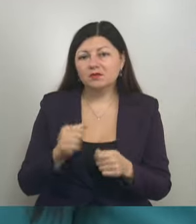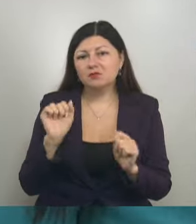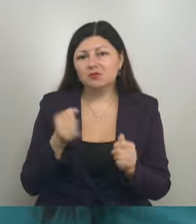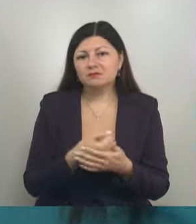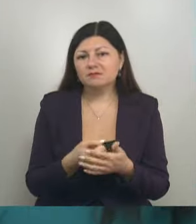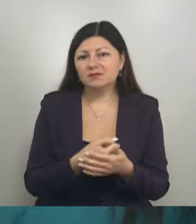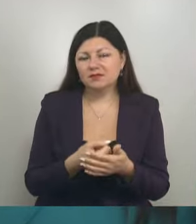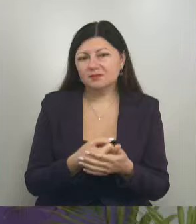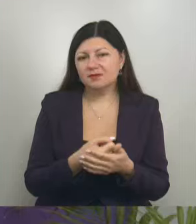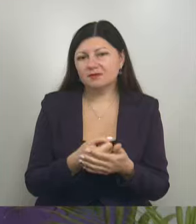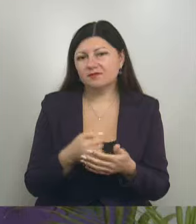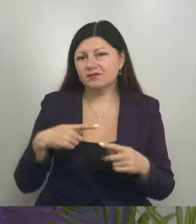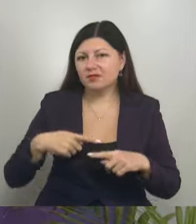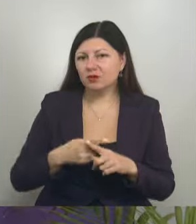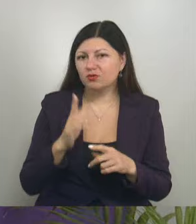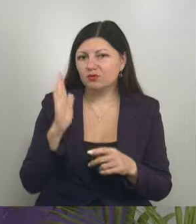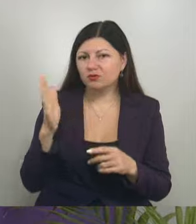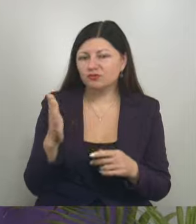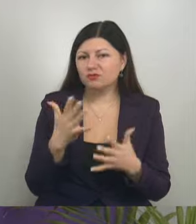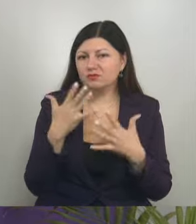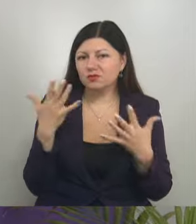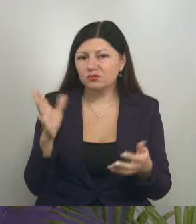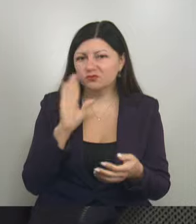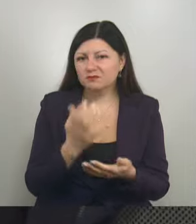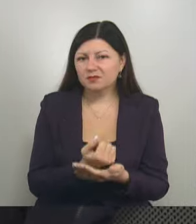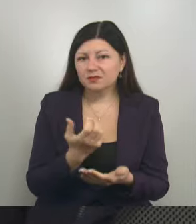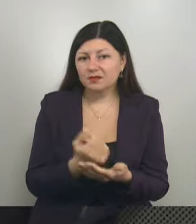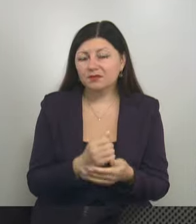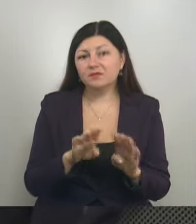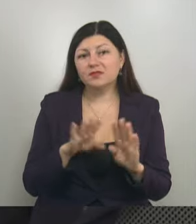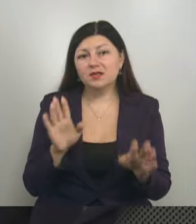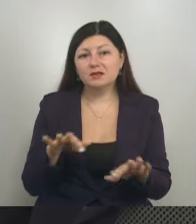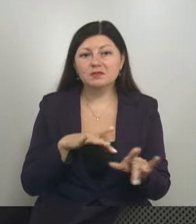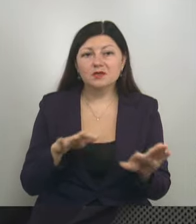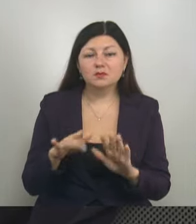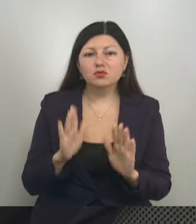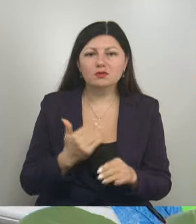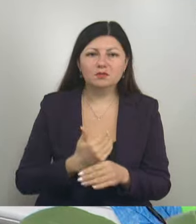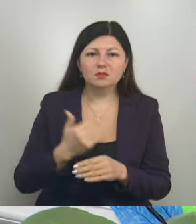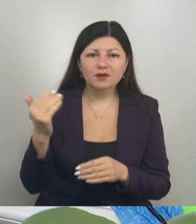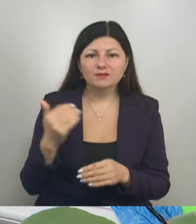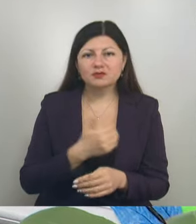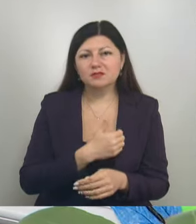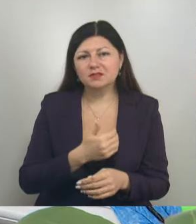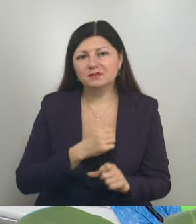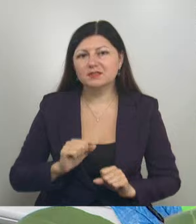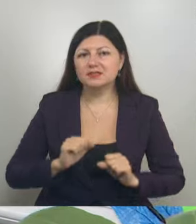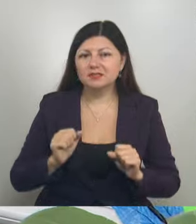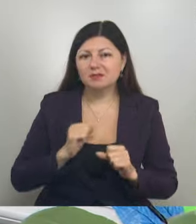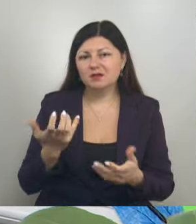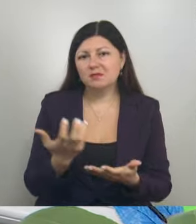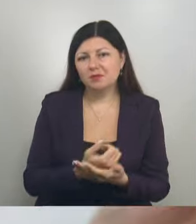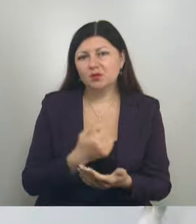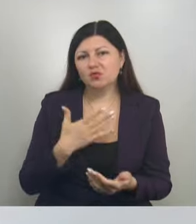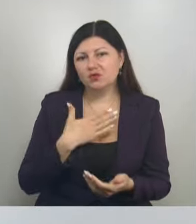успехов в технологиях будущего. А участие профильных компаний в подобных мероприятиях только повысит мотивацию и стремление к победе у